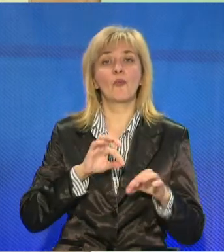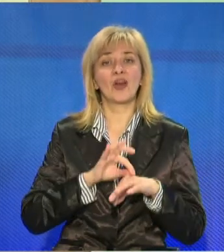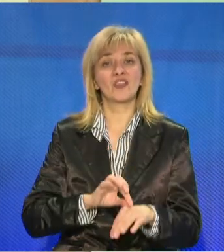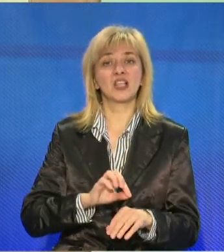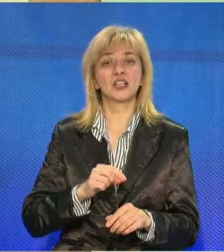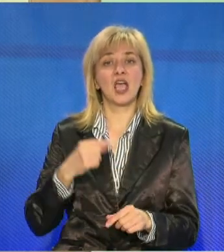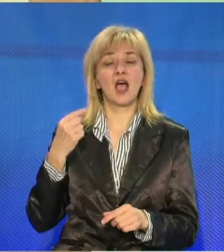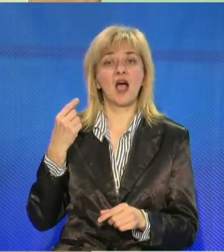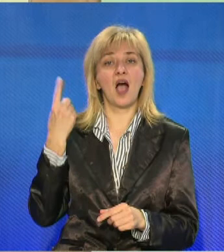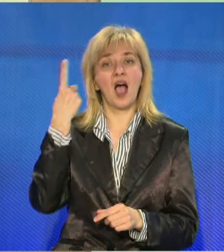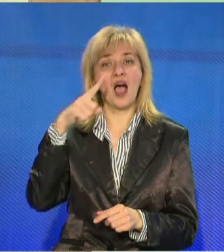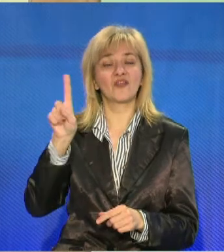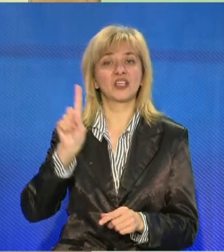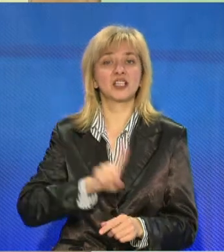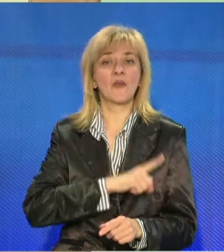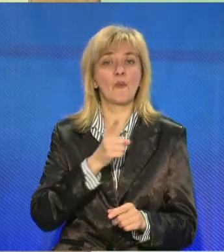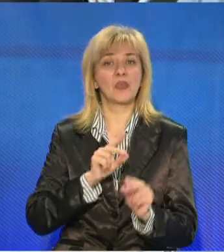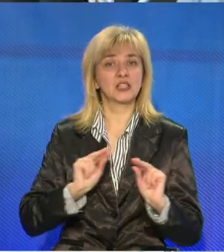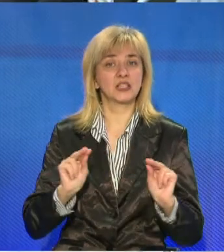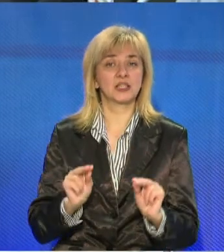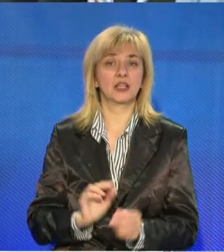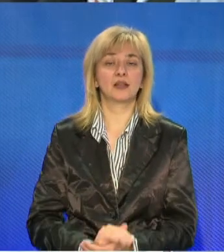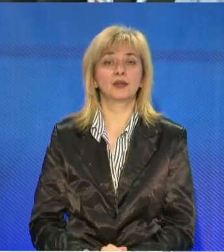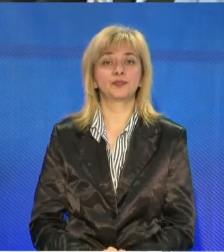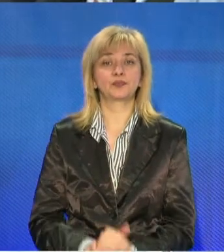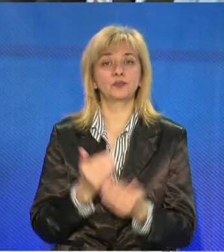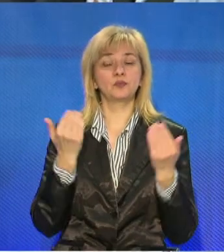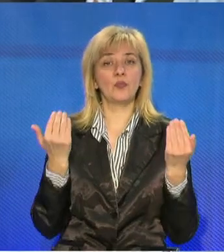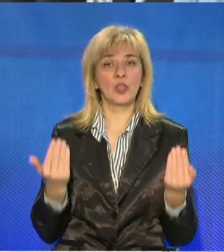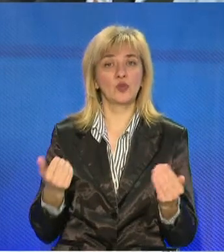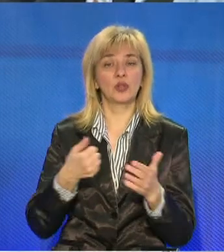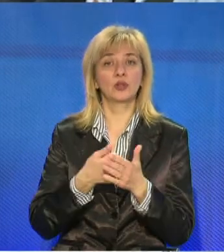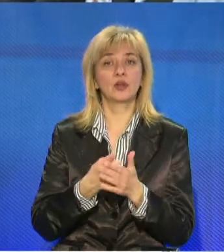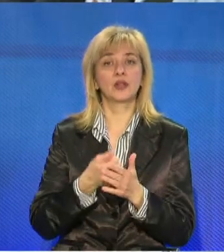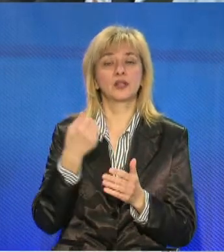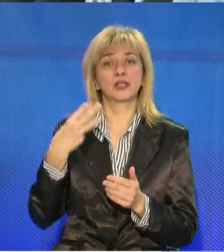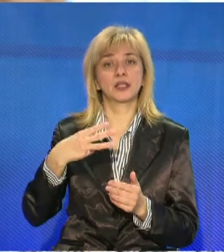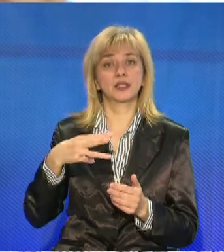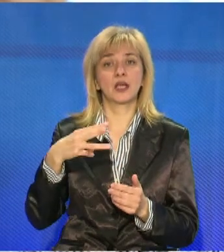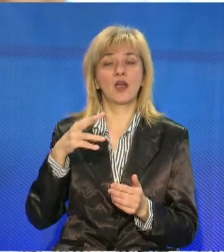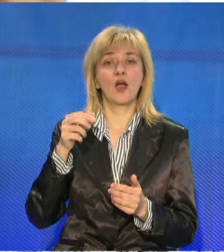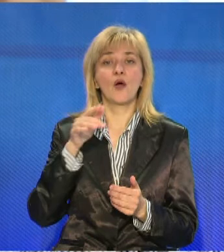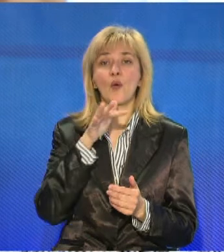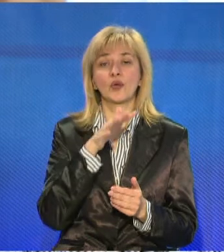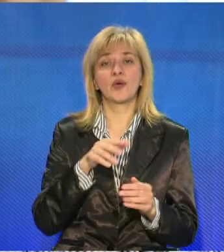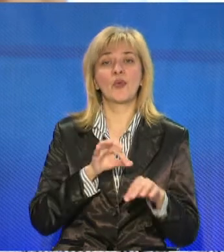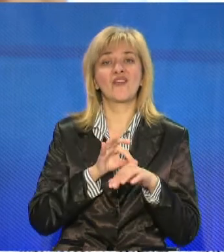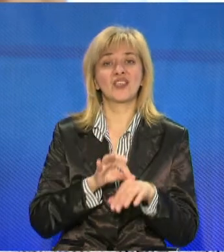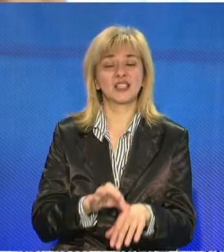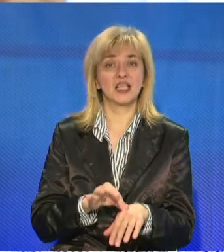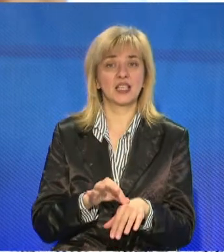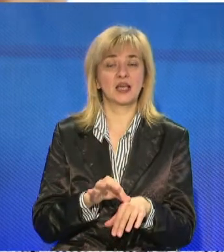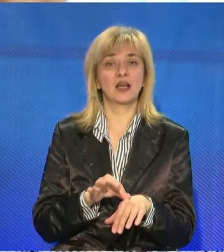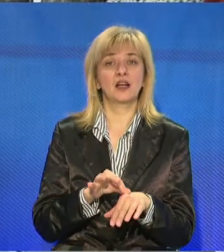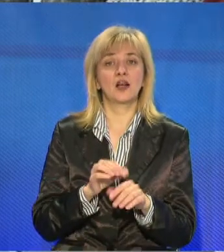мастерских, проведения школы молодого педагога. До слова, сёлета, до 30-годзя проведения конкурса «Наставник года» у Гродні упершыню